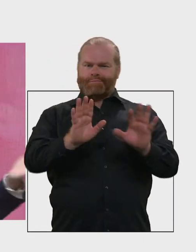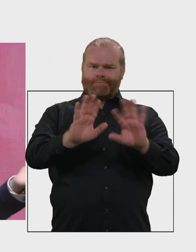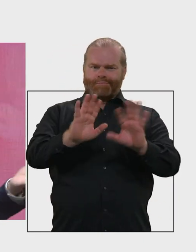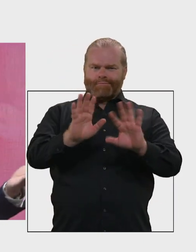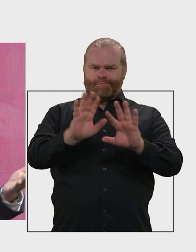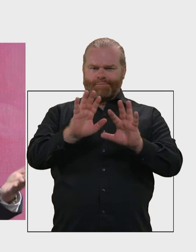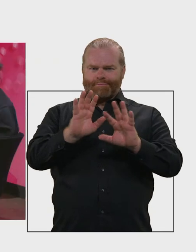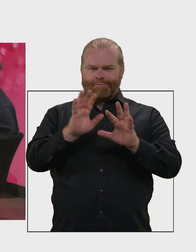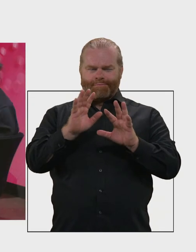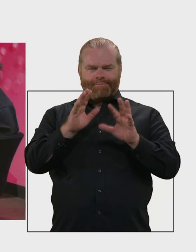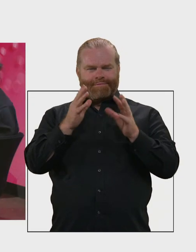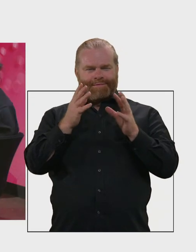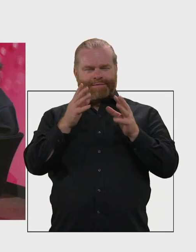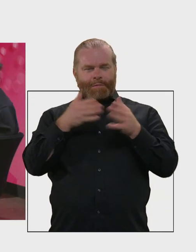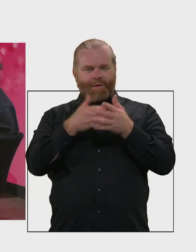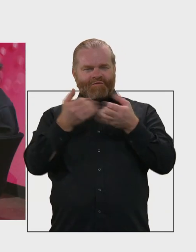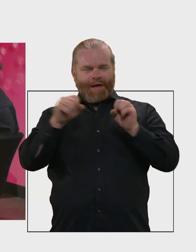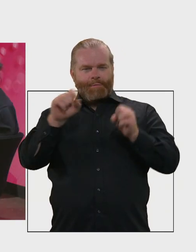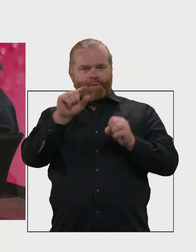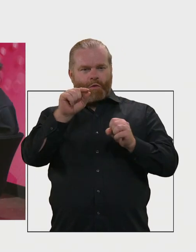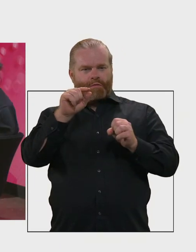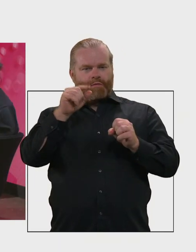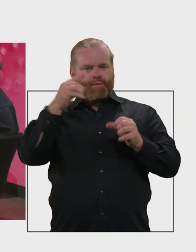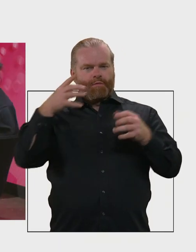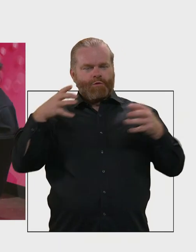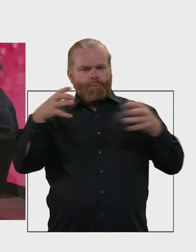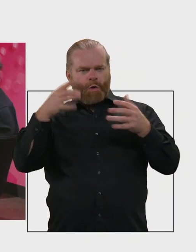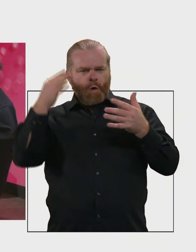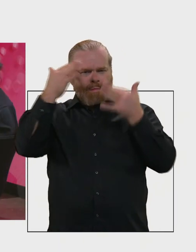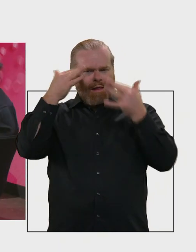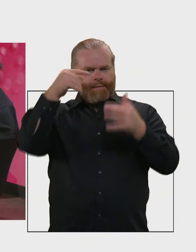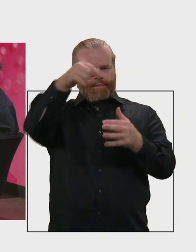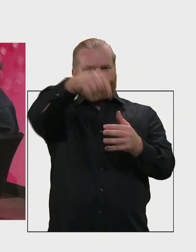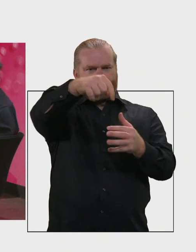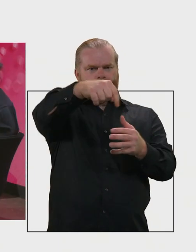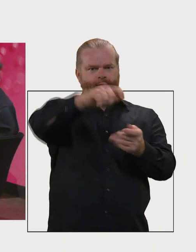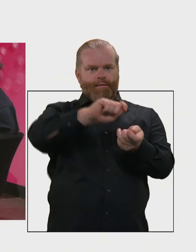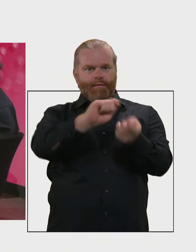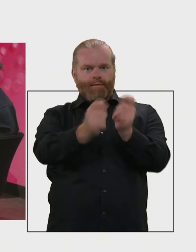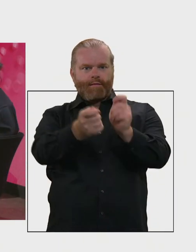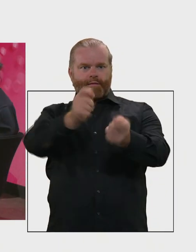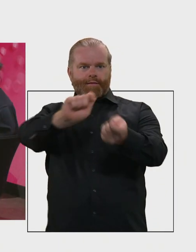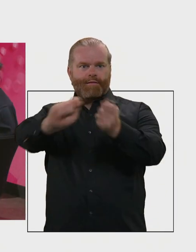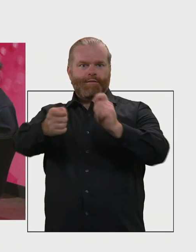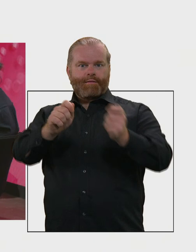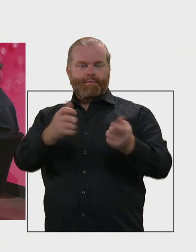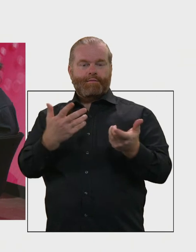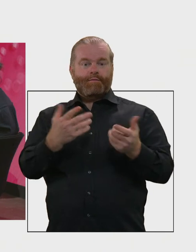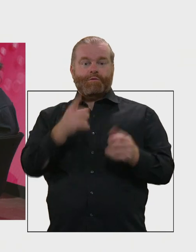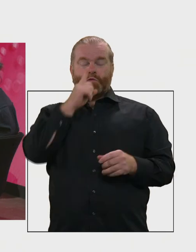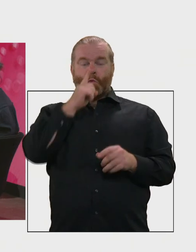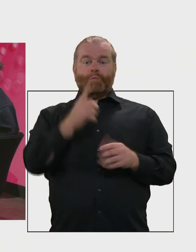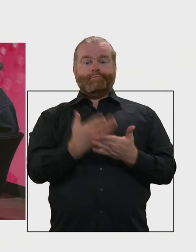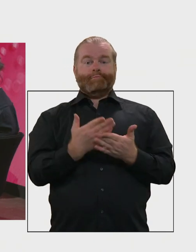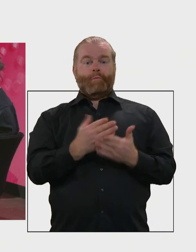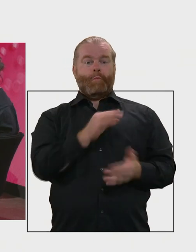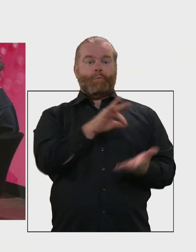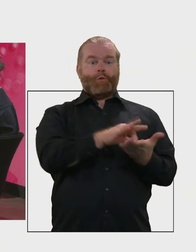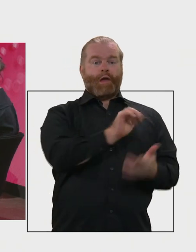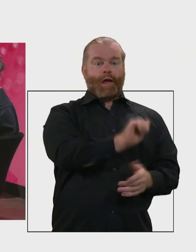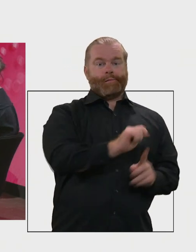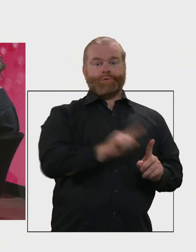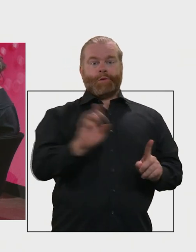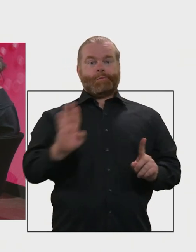Frage, komme ich von A nach B, sondern kann ich was zusammen mit anderen gestalten und machen. Und deswegen hat diese Barrierefreiheit so eine